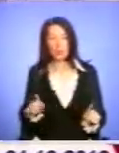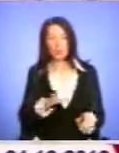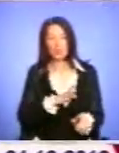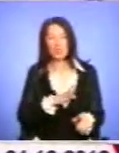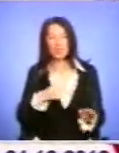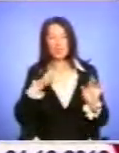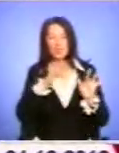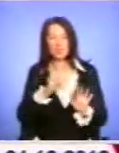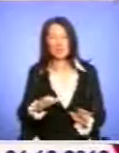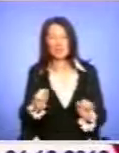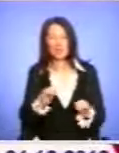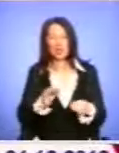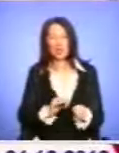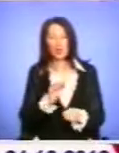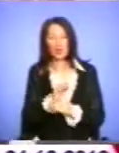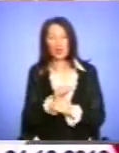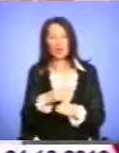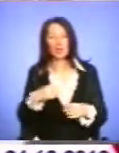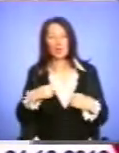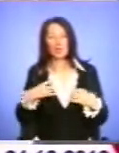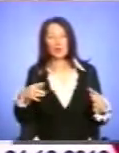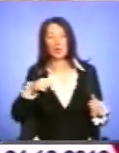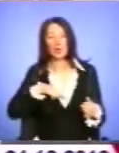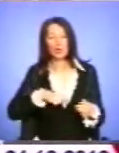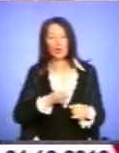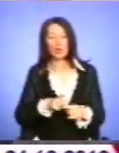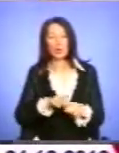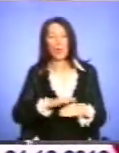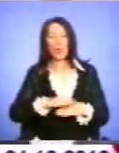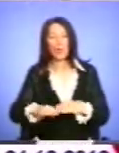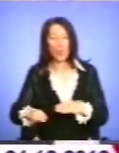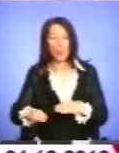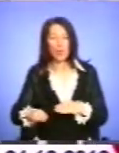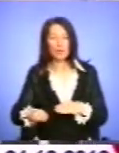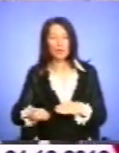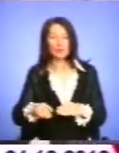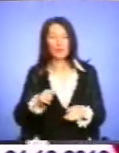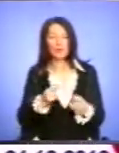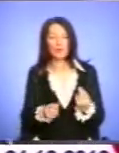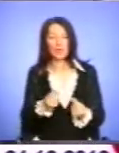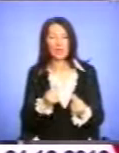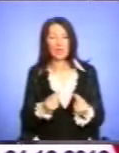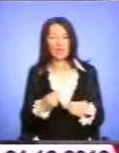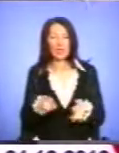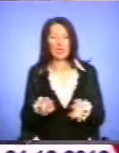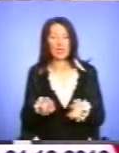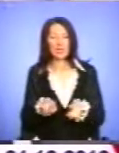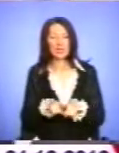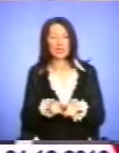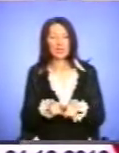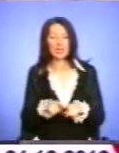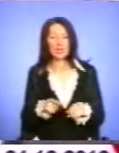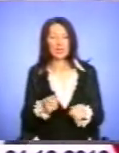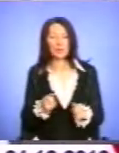зима додала святкового настрою. Тут, на цьому полі, от, в частності, тут відіграє такі бойцівські якості,